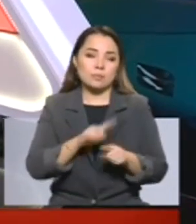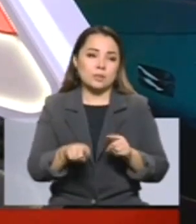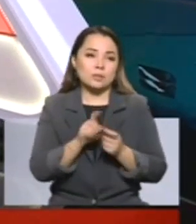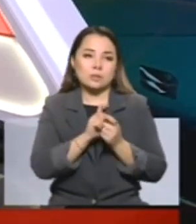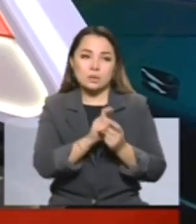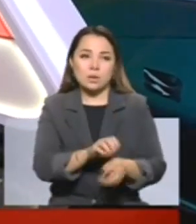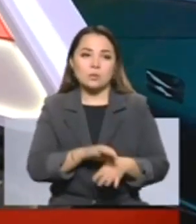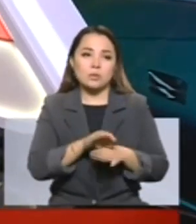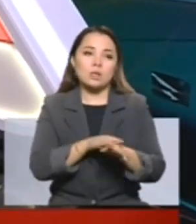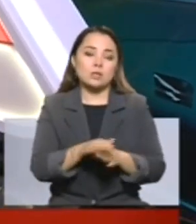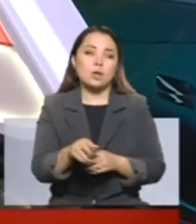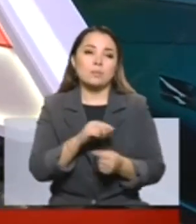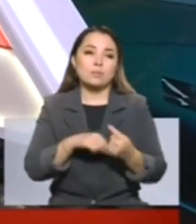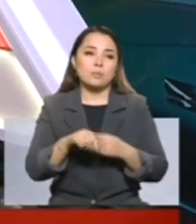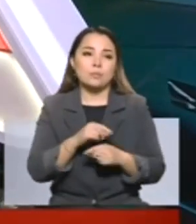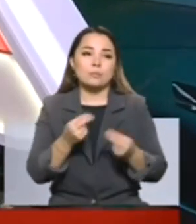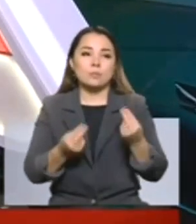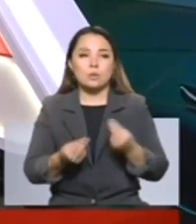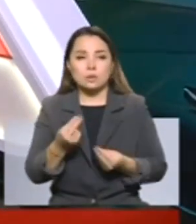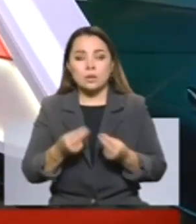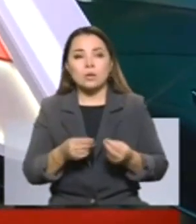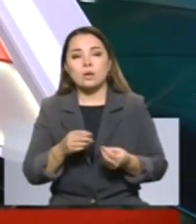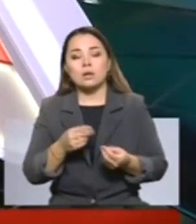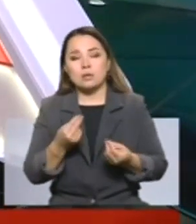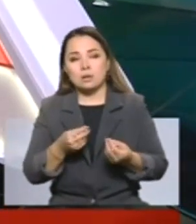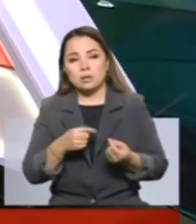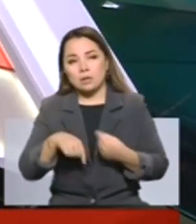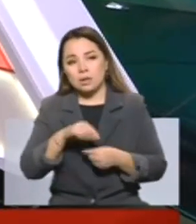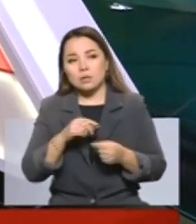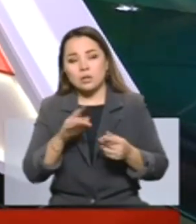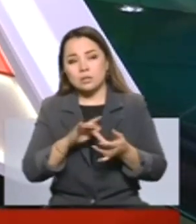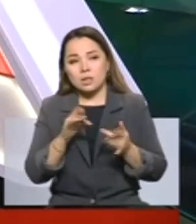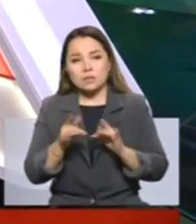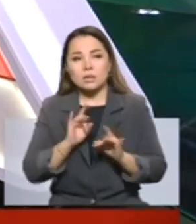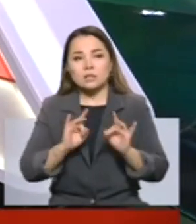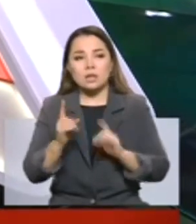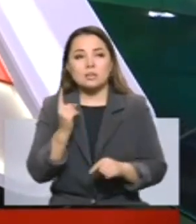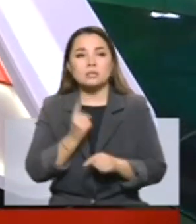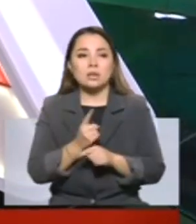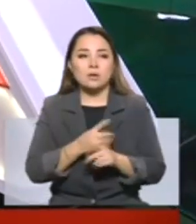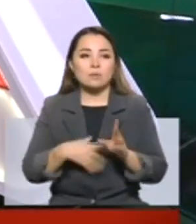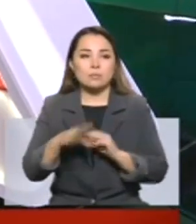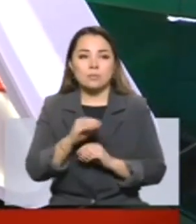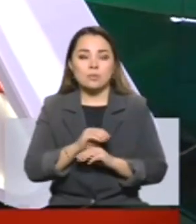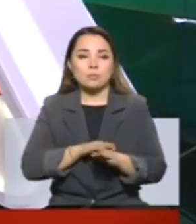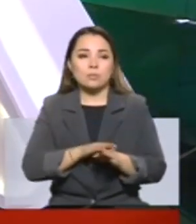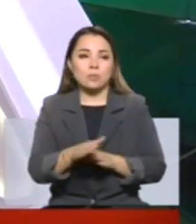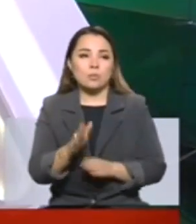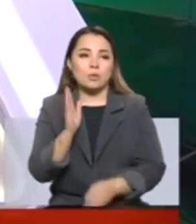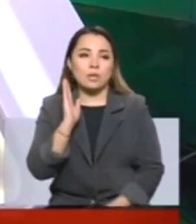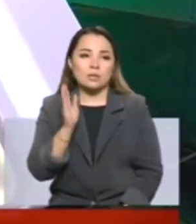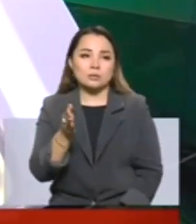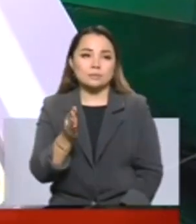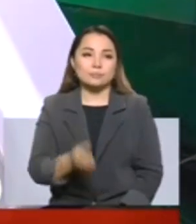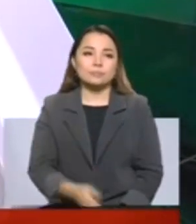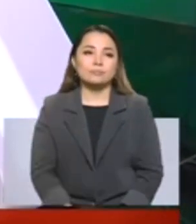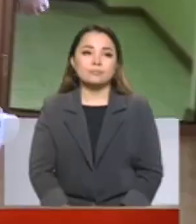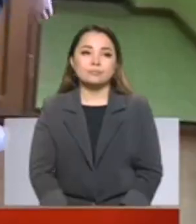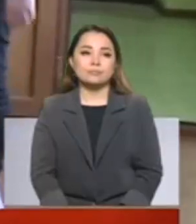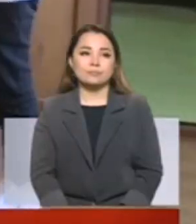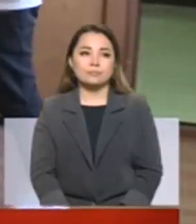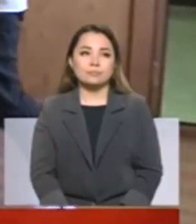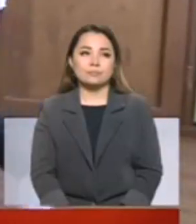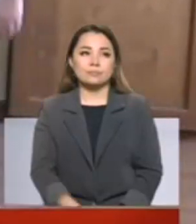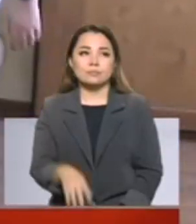Алдағы уақытта букмекерлік кеңселер мен онлайн казинолардың қызметін жарнамалауға түбегейлі тыйым салынады.